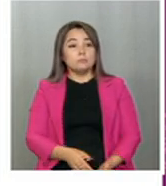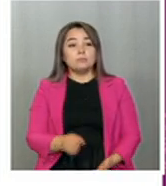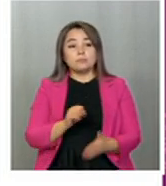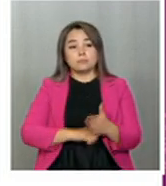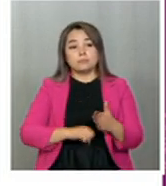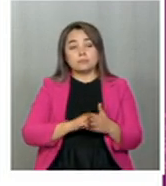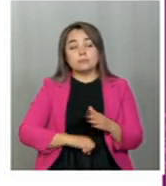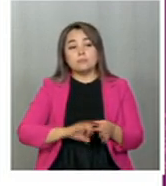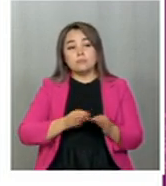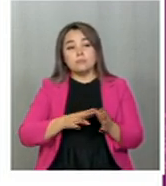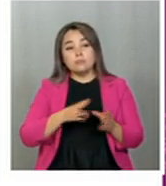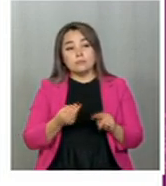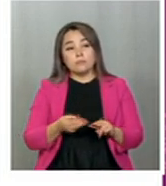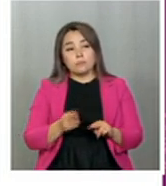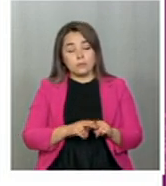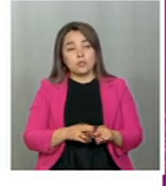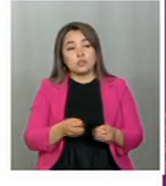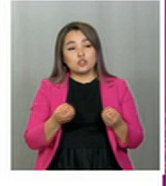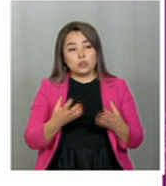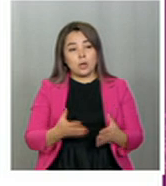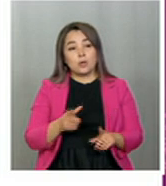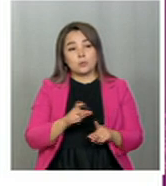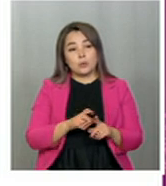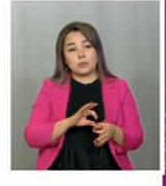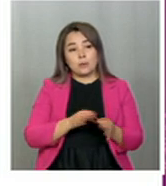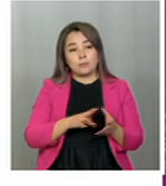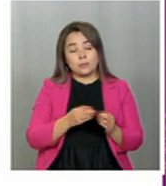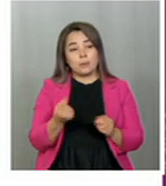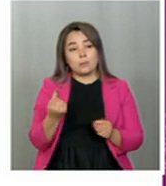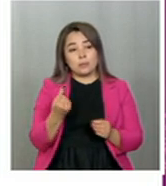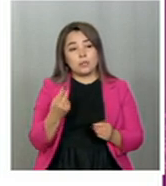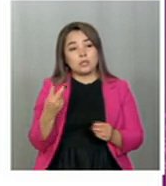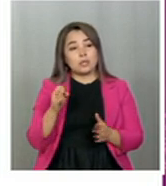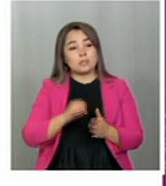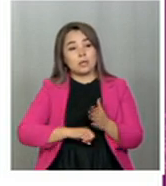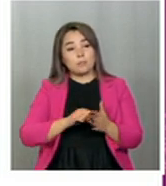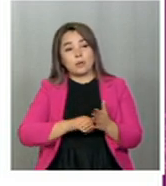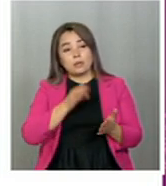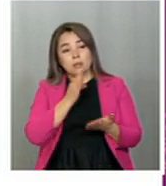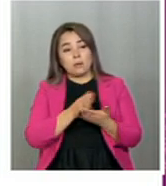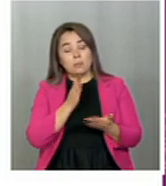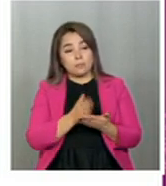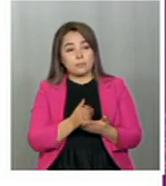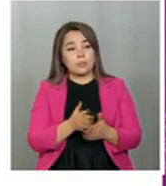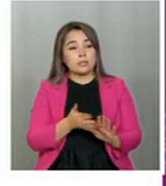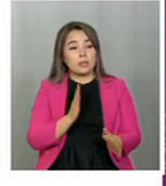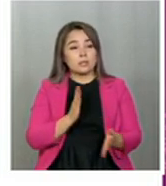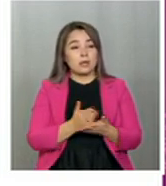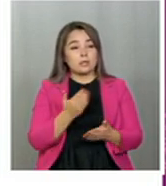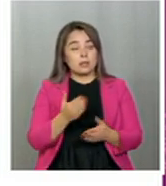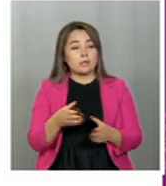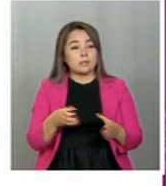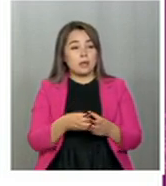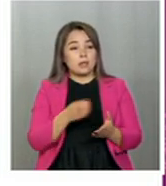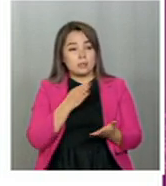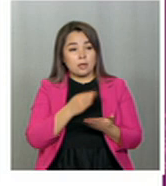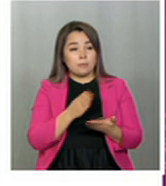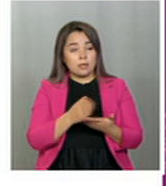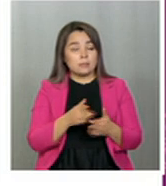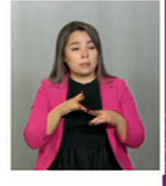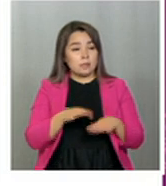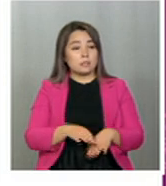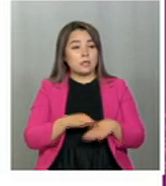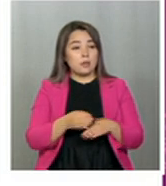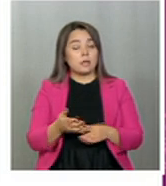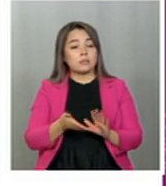салдар салалас жай сөйлемдердің бірі екіншісінің себебін білдіреді. Кезектес салалас іс-қимылдың